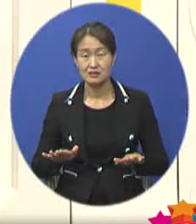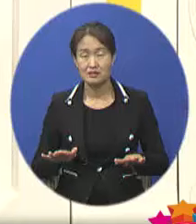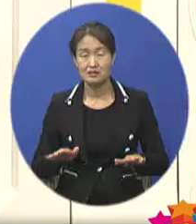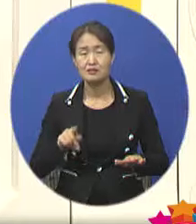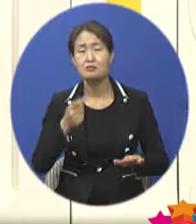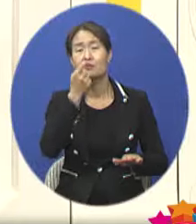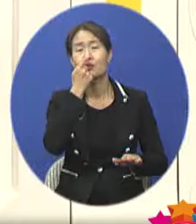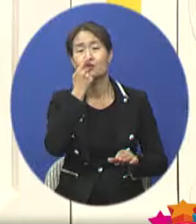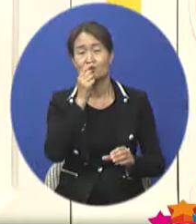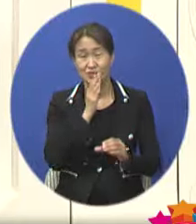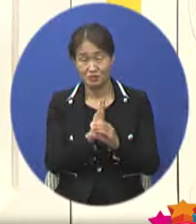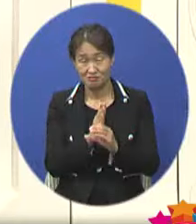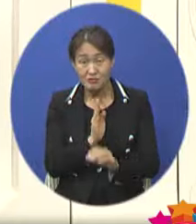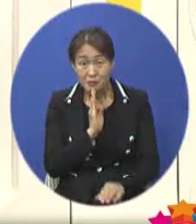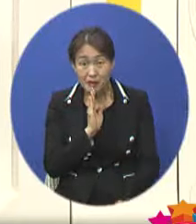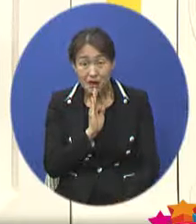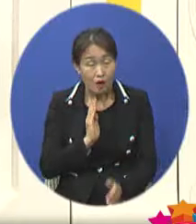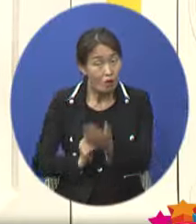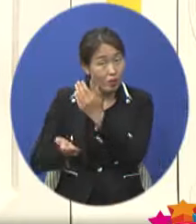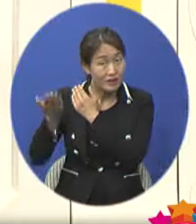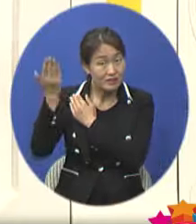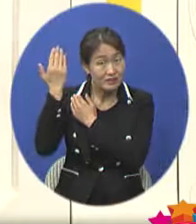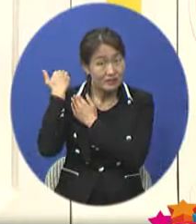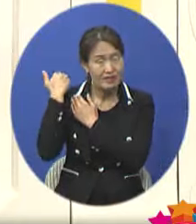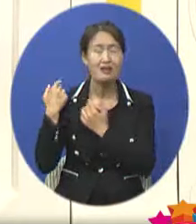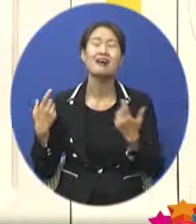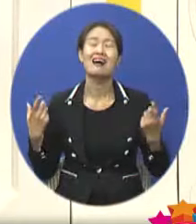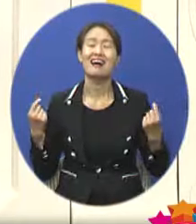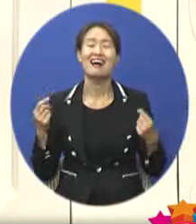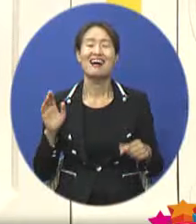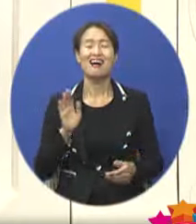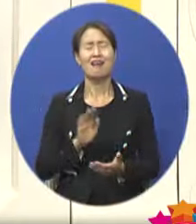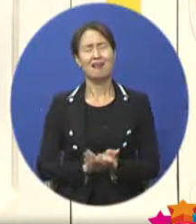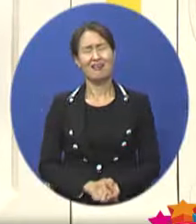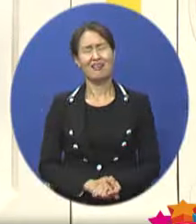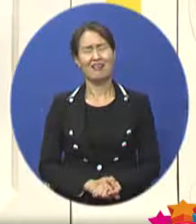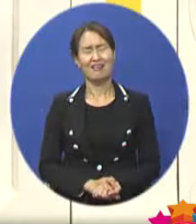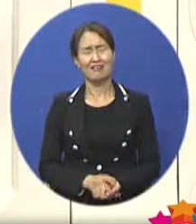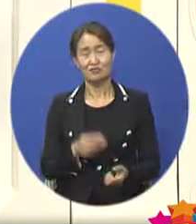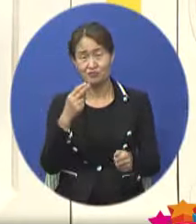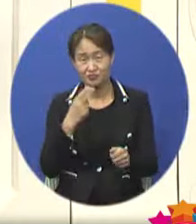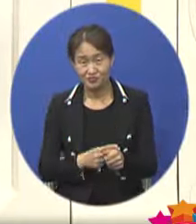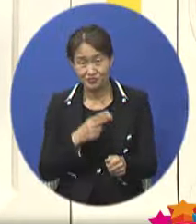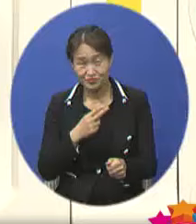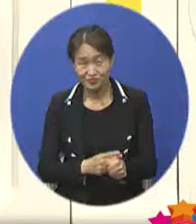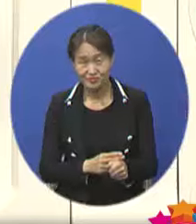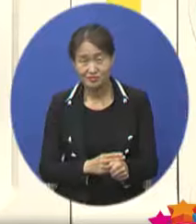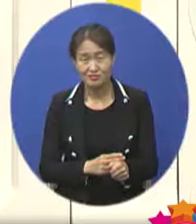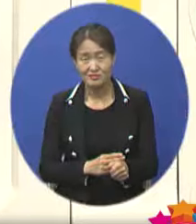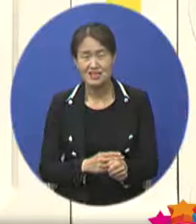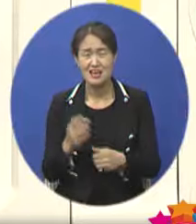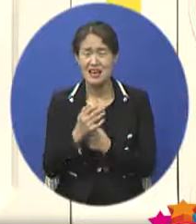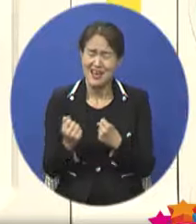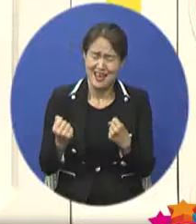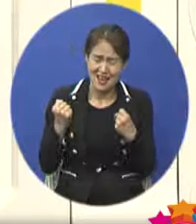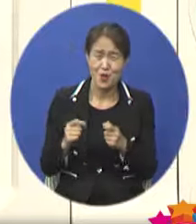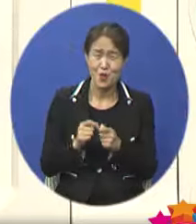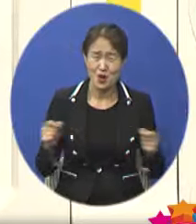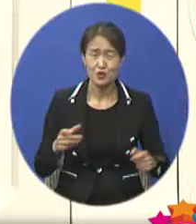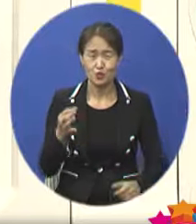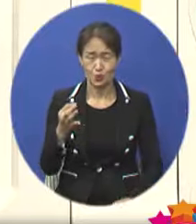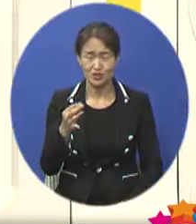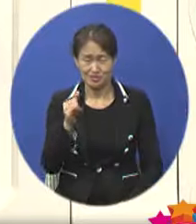그거 배우고 있어요. 아, 왕년에 배우고 계세요? 예. 아이고, 그 선생님 있죠? 예. 건강하면 오래 살고